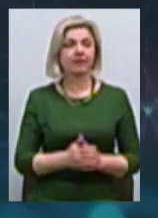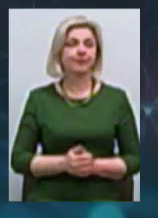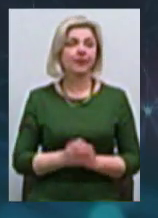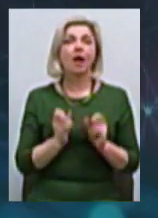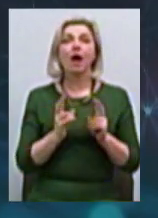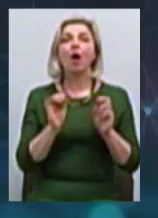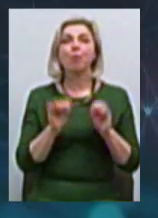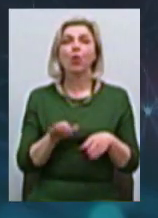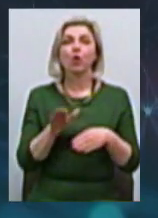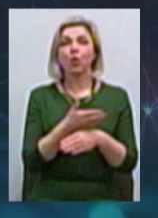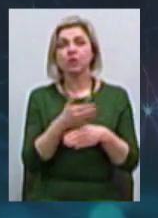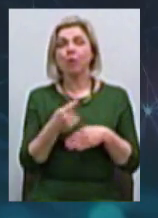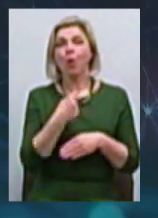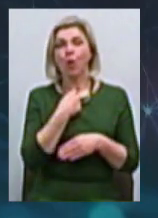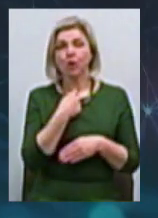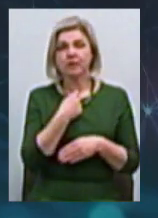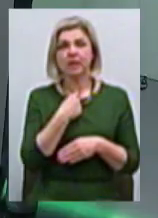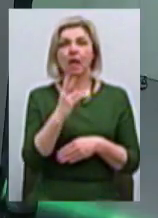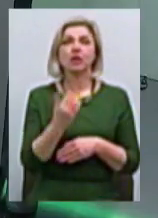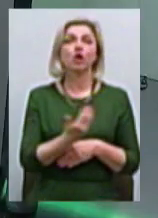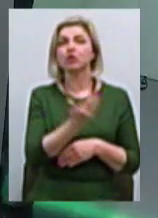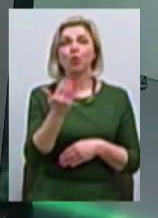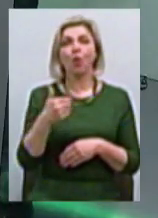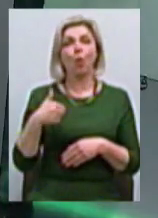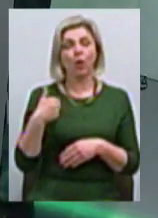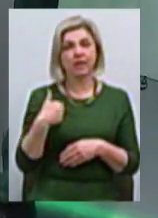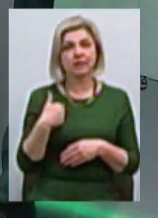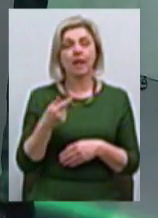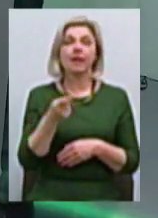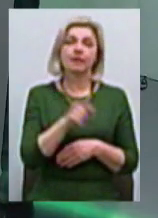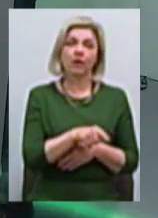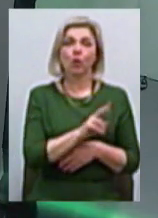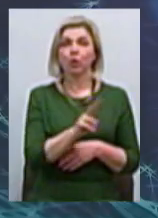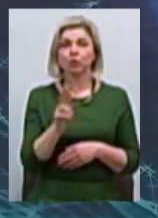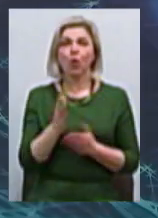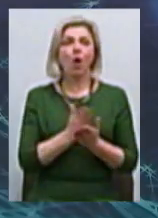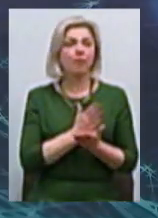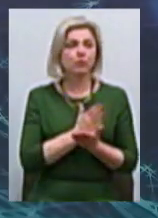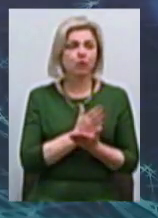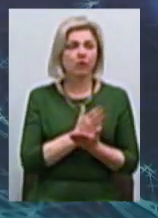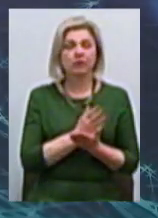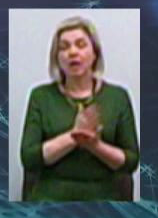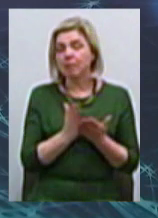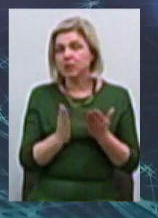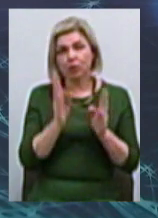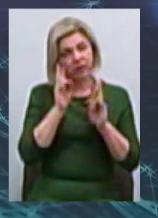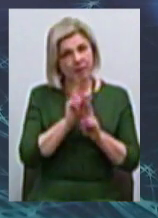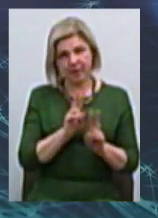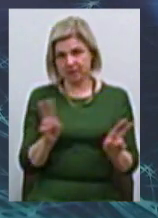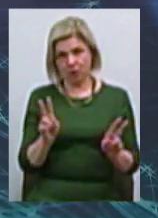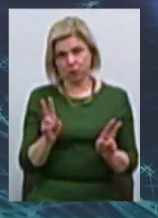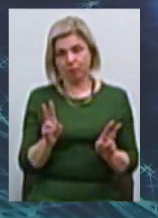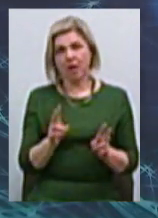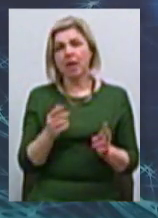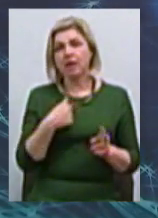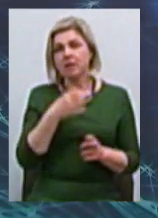Як можуть розподілитися голоси? На чию користь тих, хто... Абсолютно непредсказуємо. Я вам скажу так, що